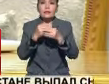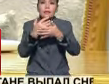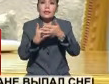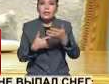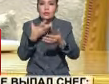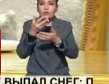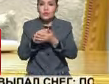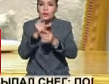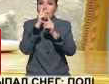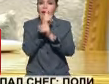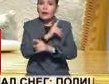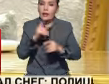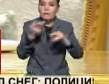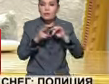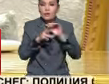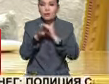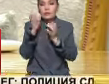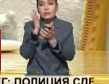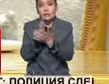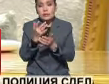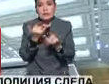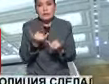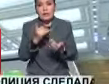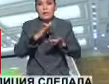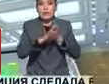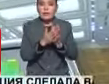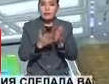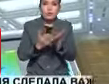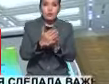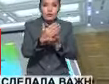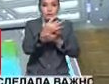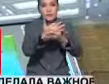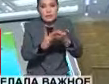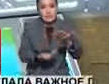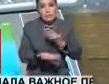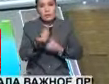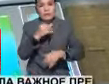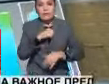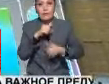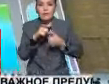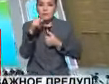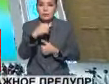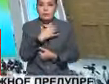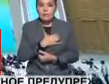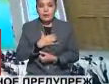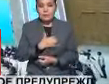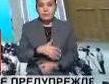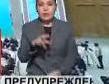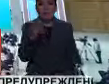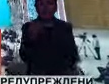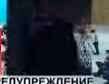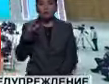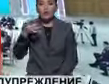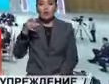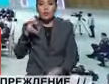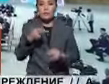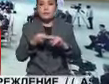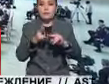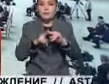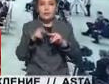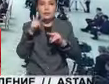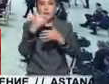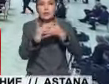своей актуальности. Сейчас на фоне нынешних геополитических дрязг и вызовов это особенно важно. Махтум Кулиев поэзия